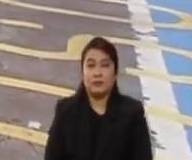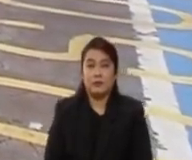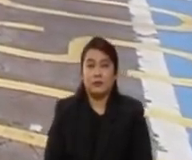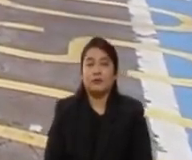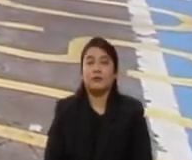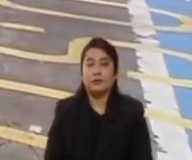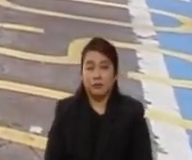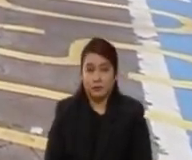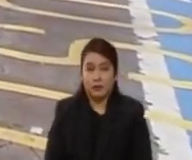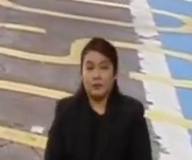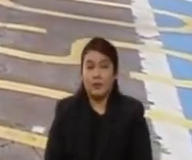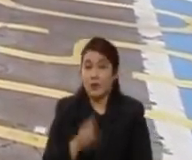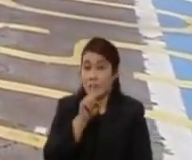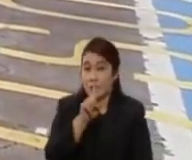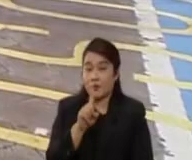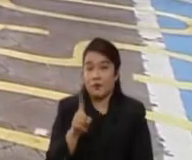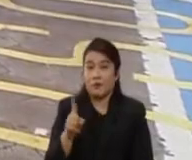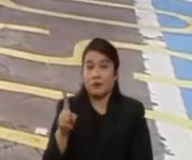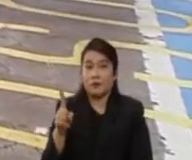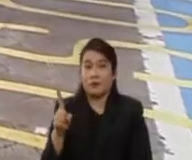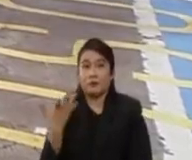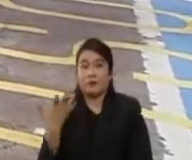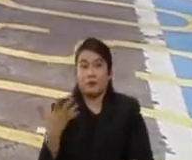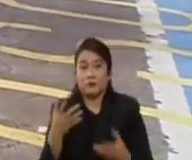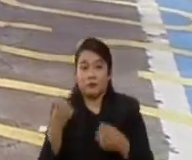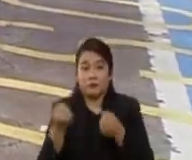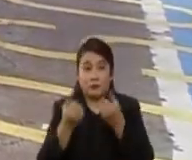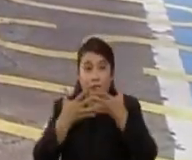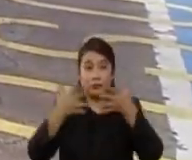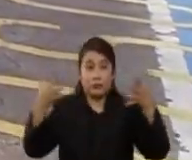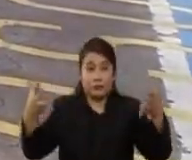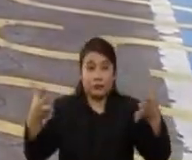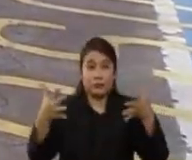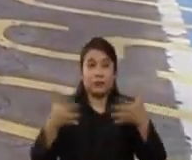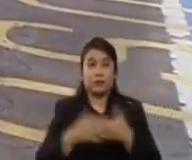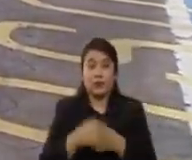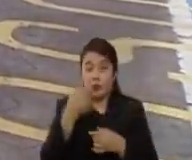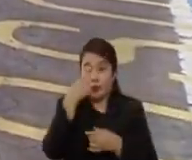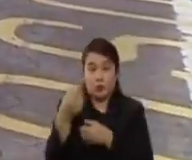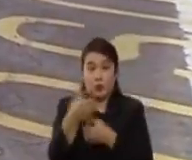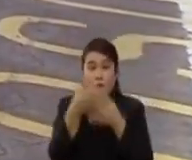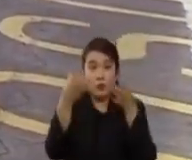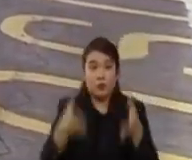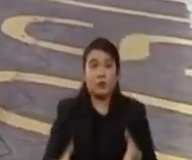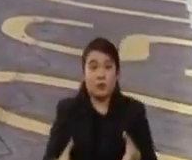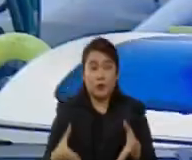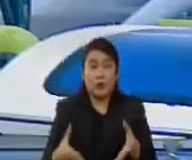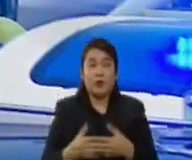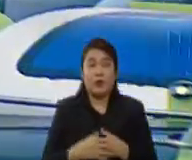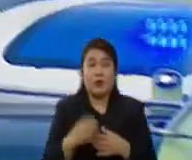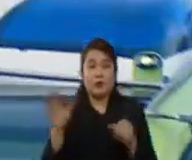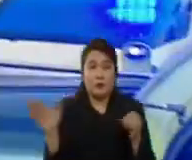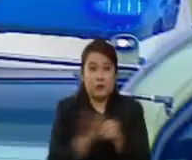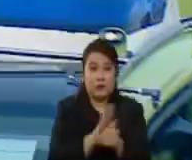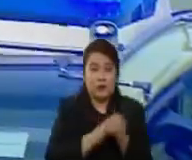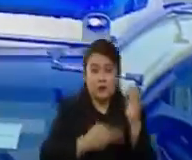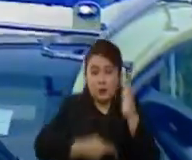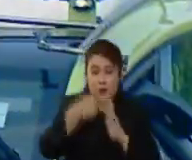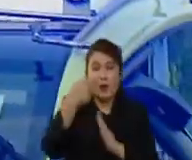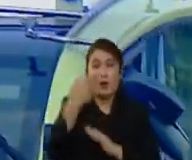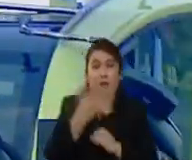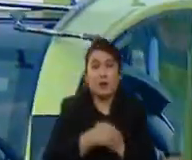Melintasi pentas, satu unit jentera pemadaman foam tender Bomba Malaysia Airport yang dilengkapi dengan high